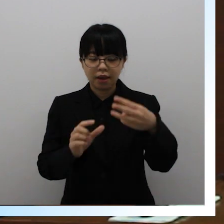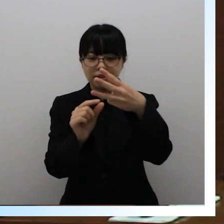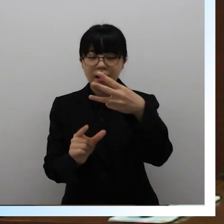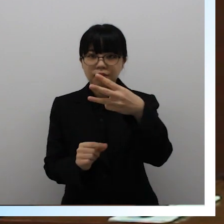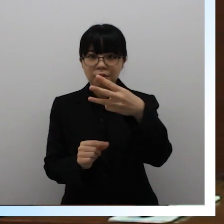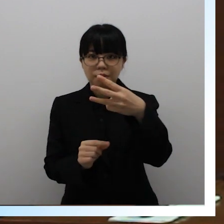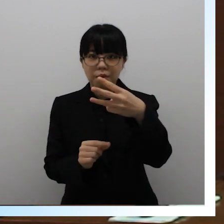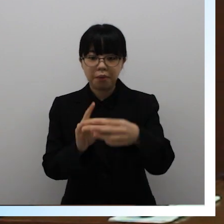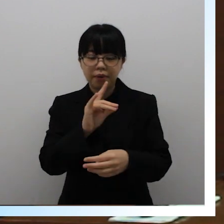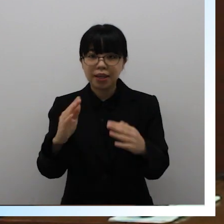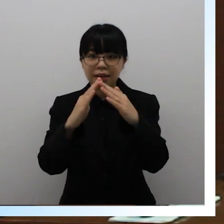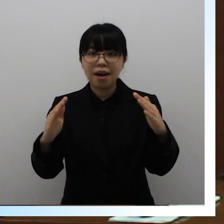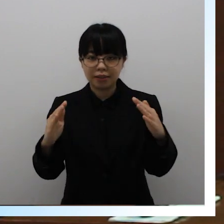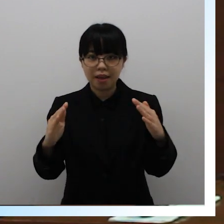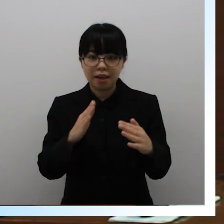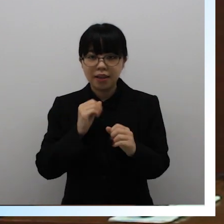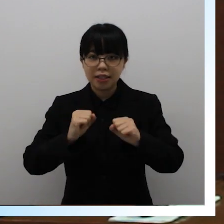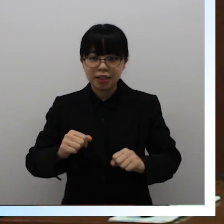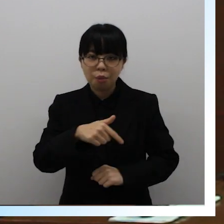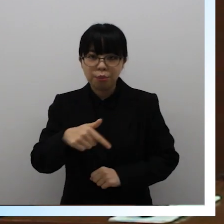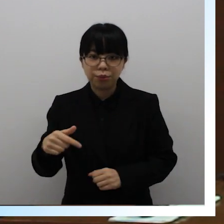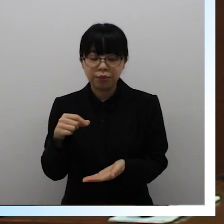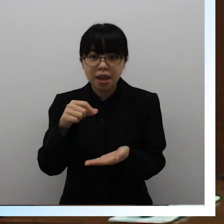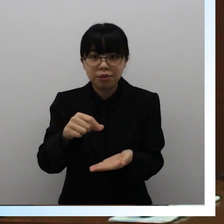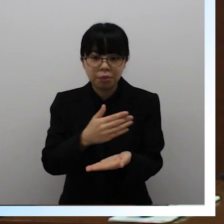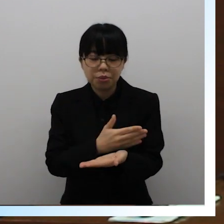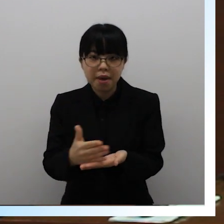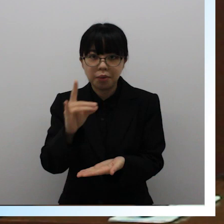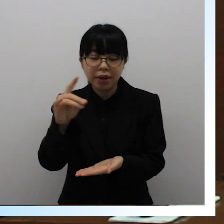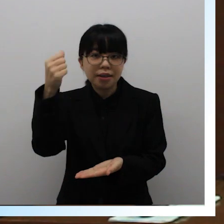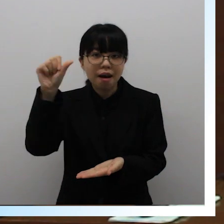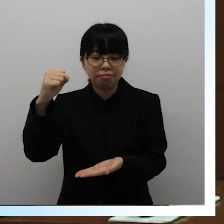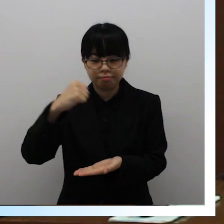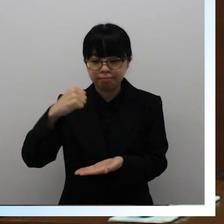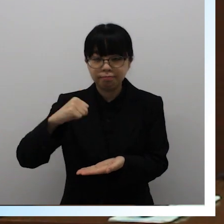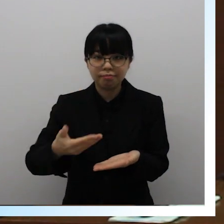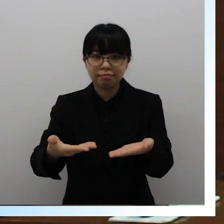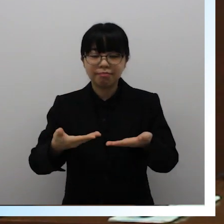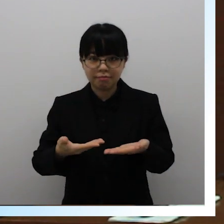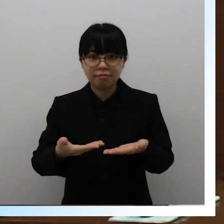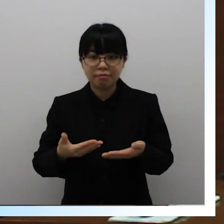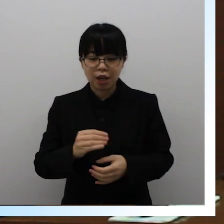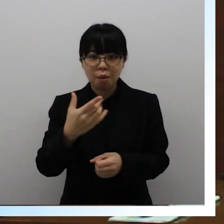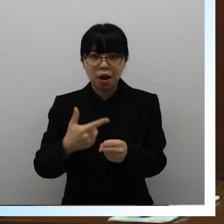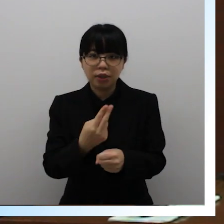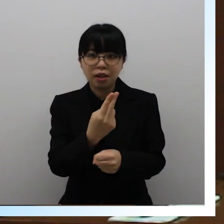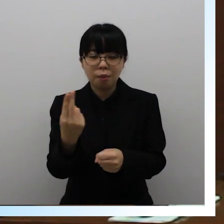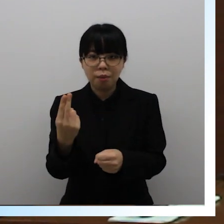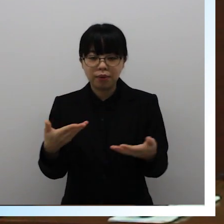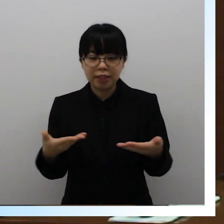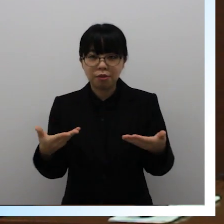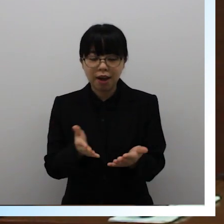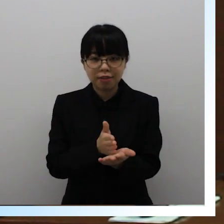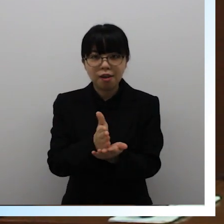で執行部提出のすべての議案の可決をいただきましたので、令和6年度の事業が始まります。